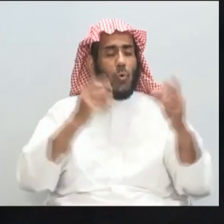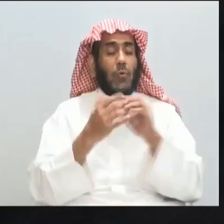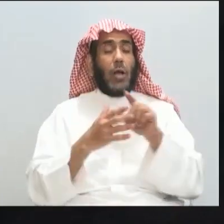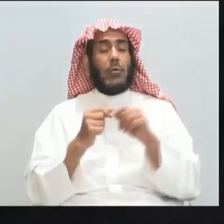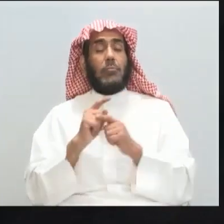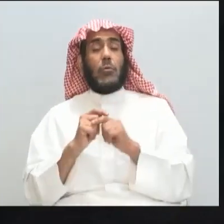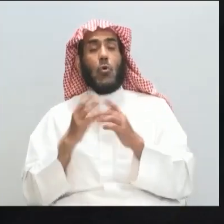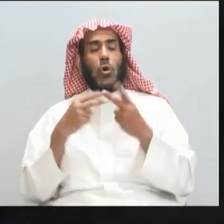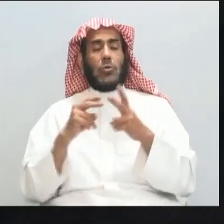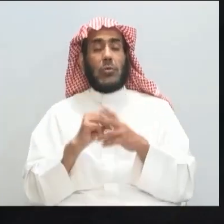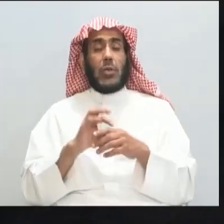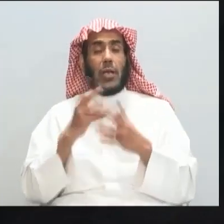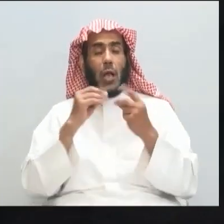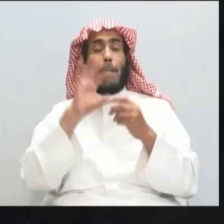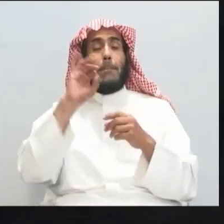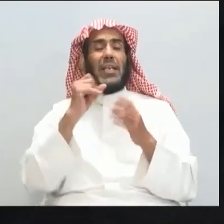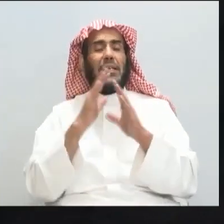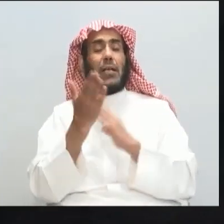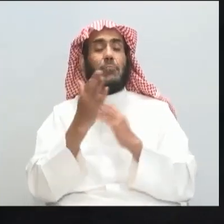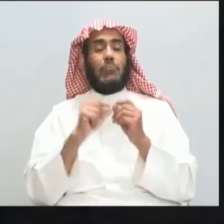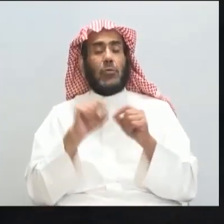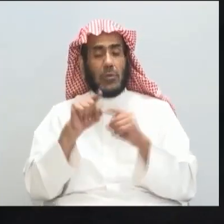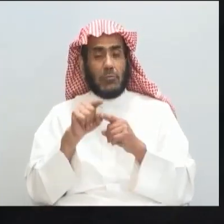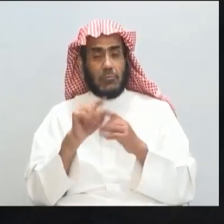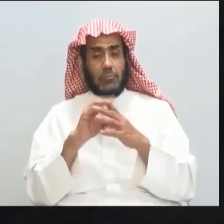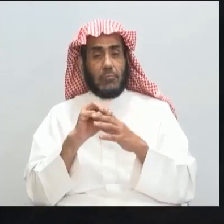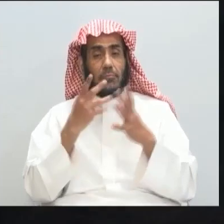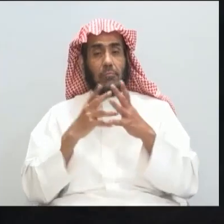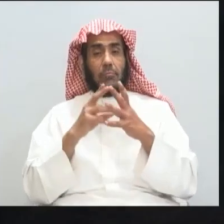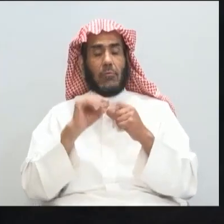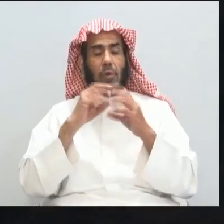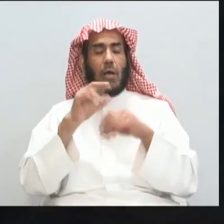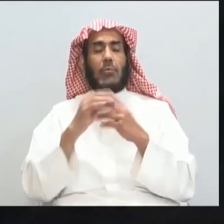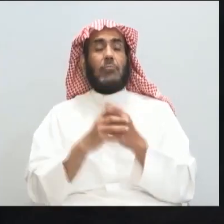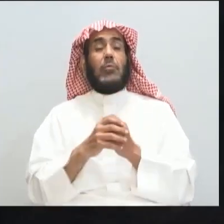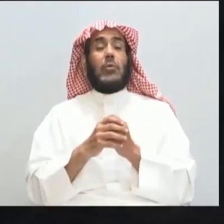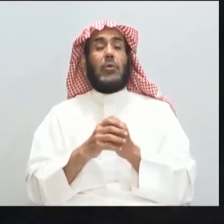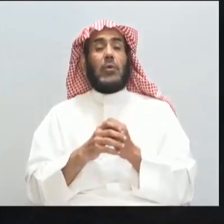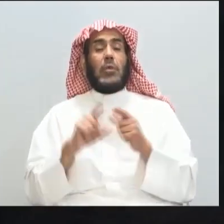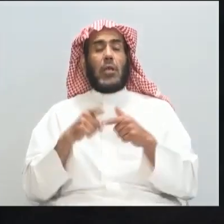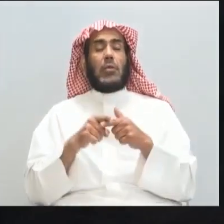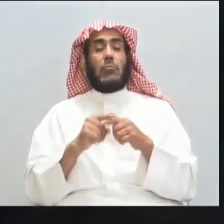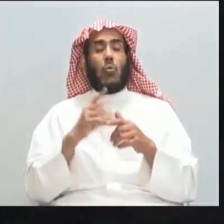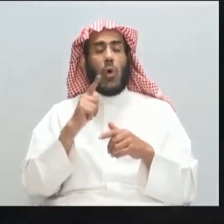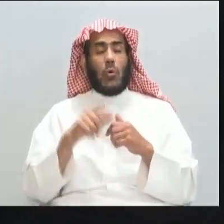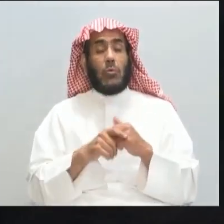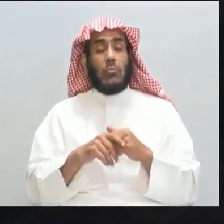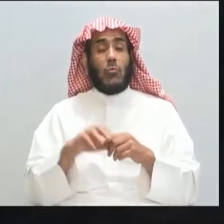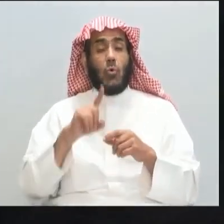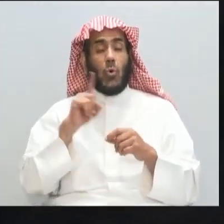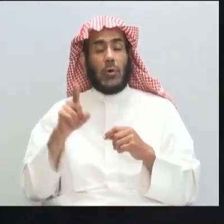واقول ويجوز ايضا اقول كم من كتاب لان هنا تدخل تدخل من في في الخبر لذلك واقول كذلك